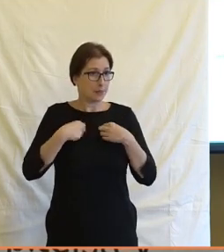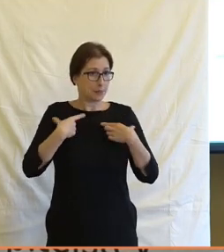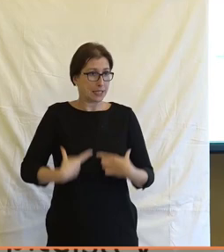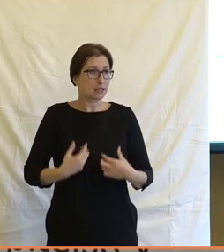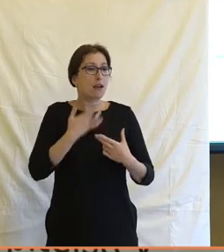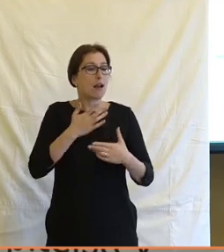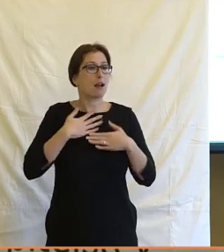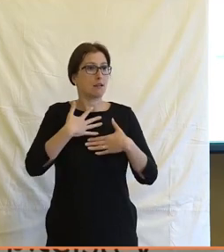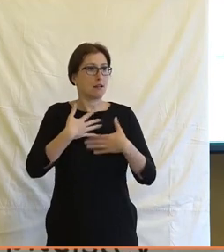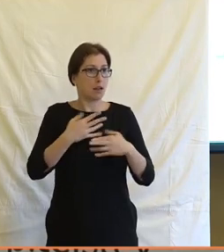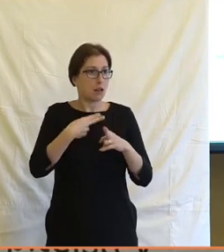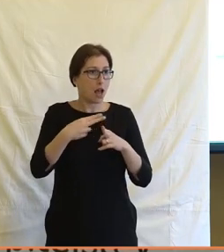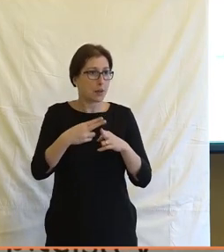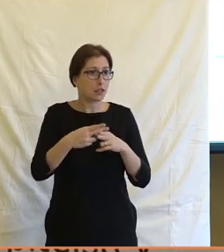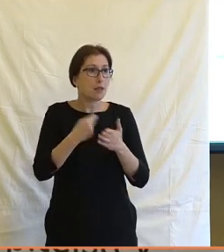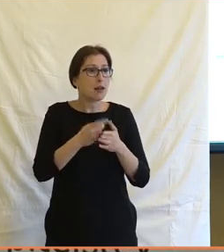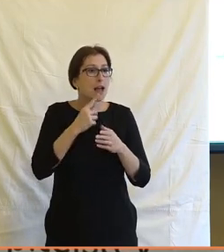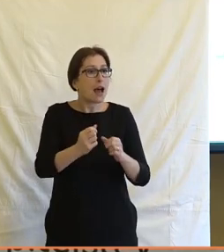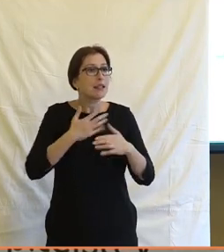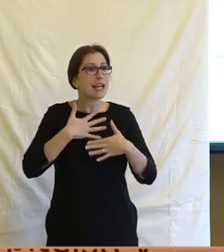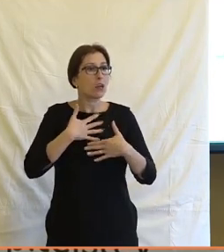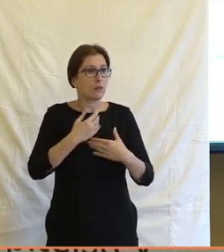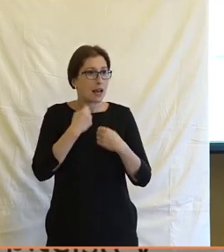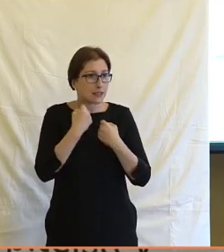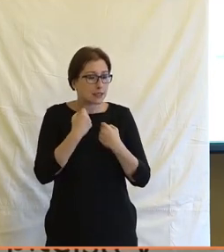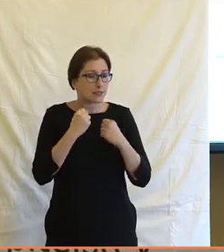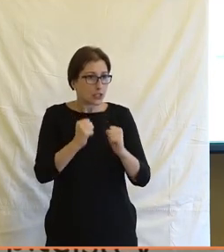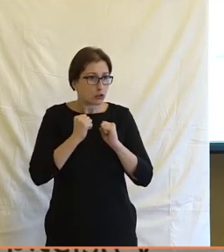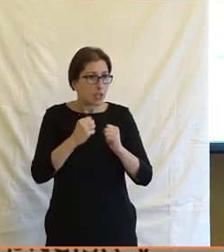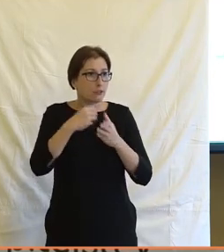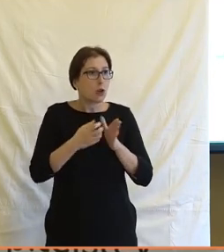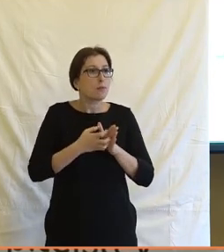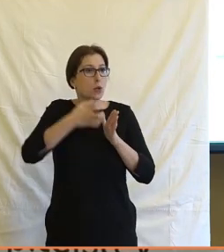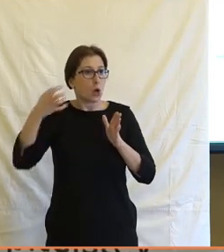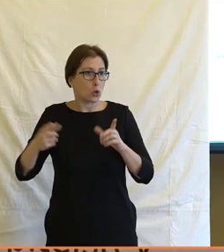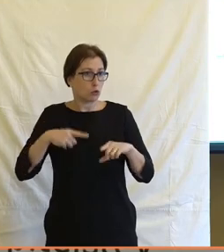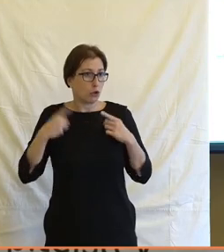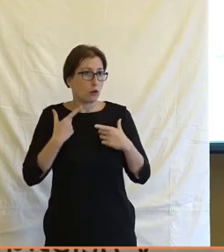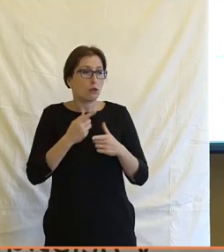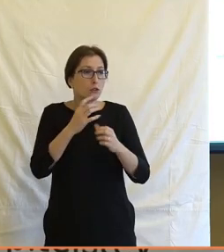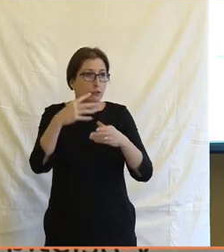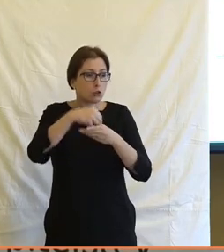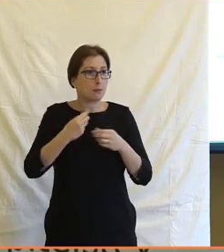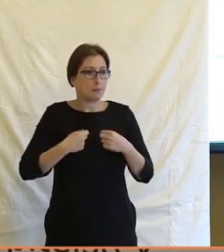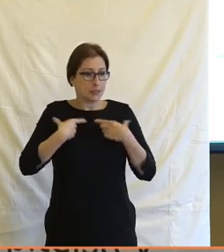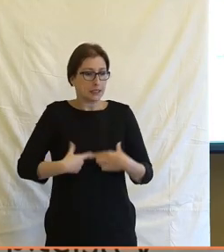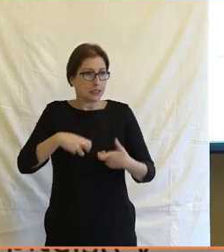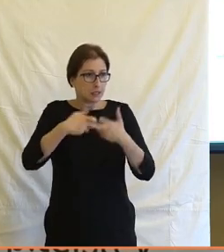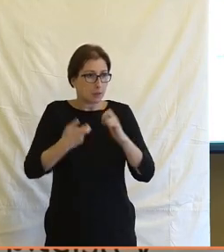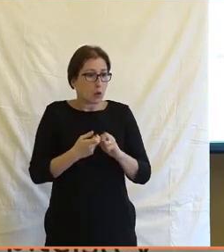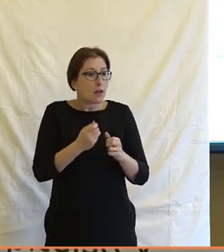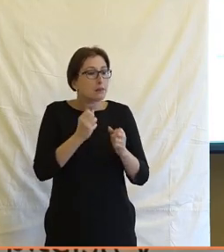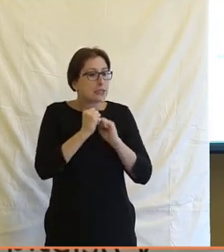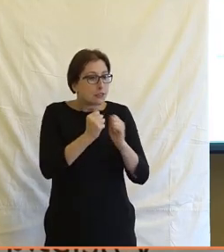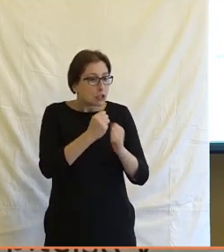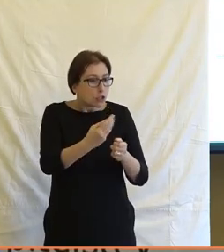případě to znamená, že vlastně mají dechová cvičení, která jim vlastně prodlužují život, který by bez těchto cvičení prostě byl velice